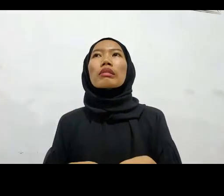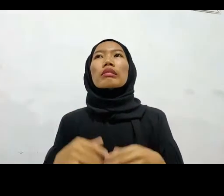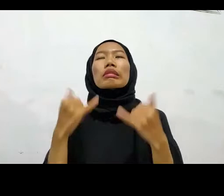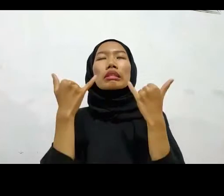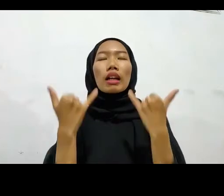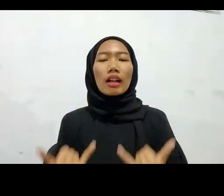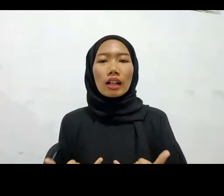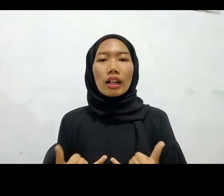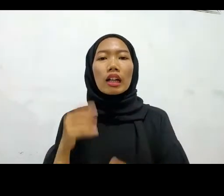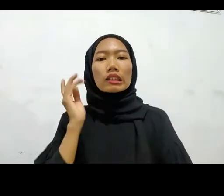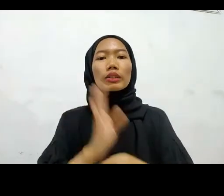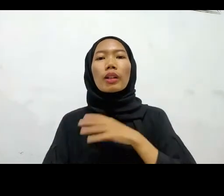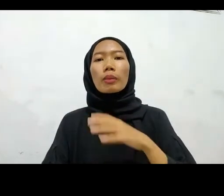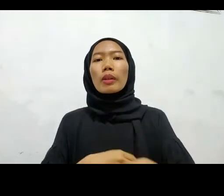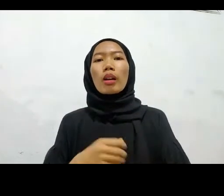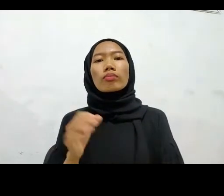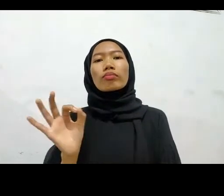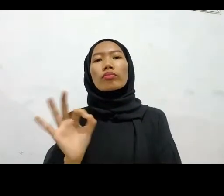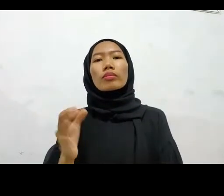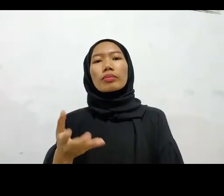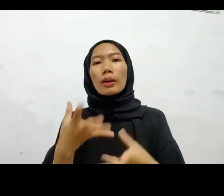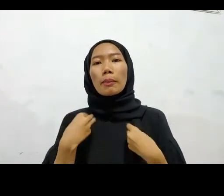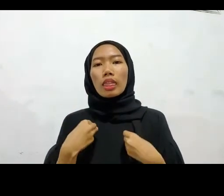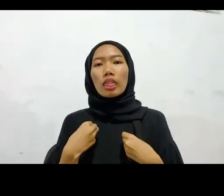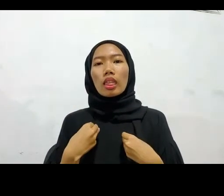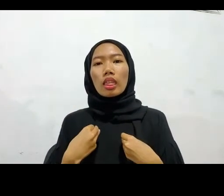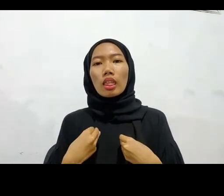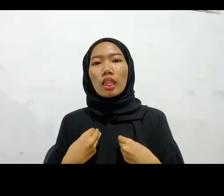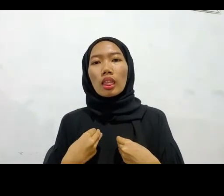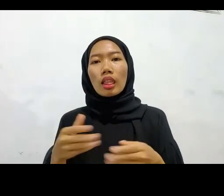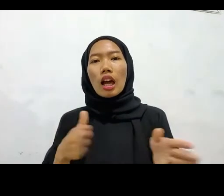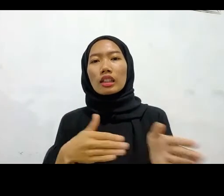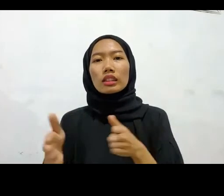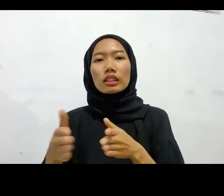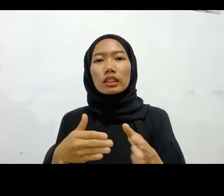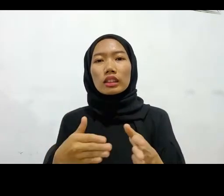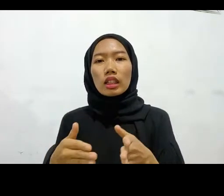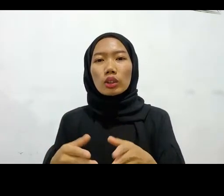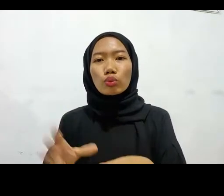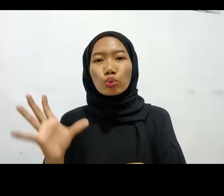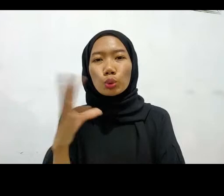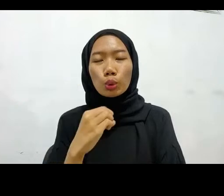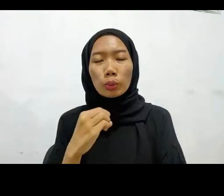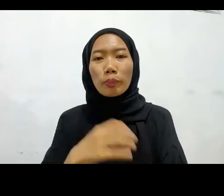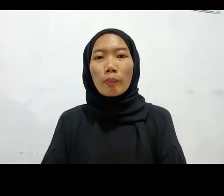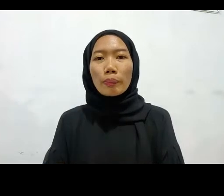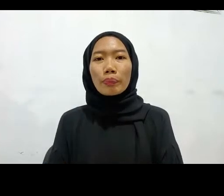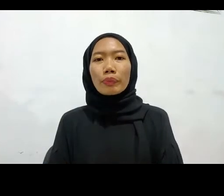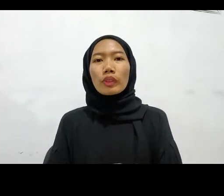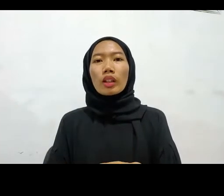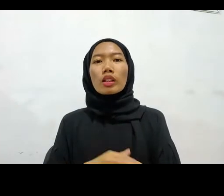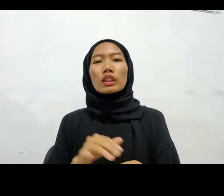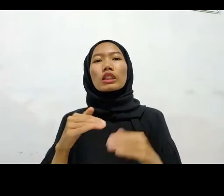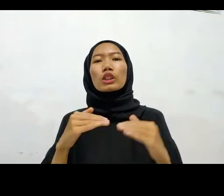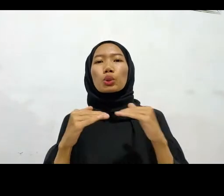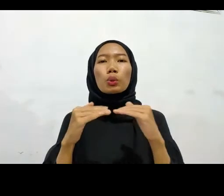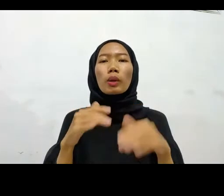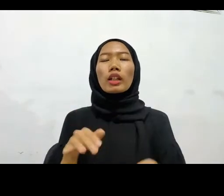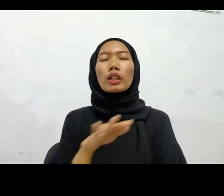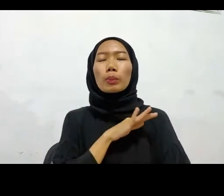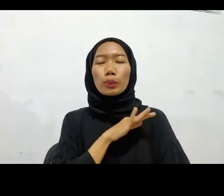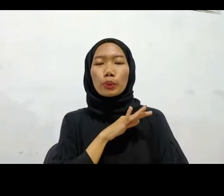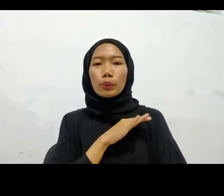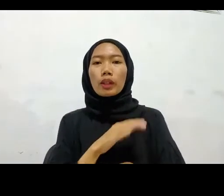bantu sesuai dengan kebutuhannya. Mungkin itu Mas, terima kasih. Selamat pagi, Assalamualaikum